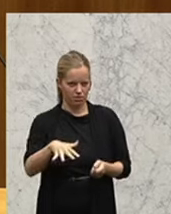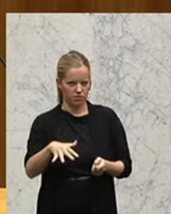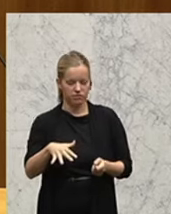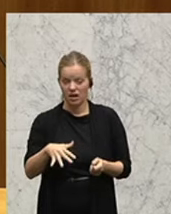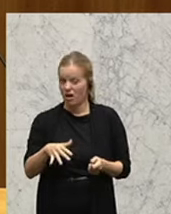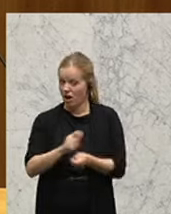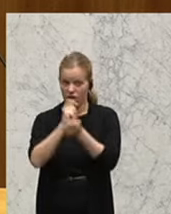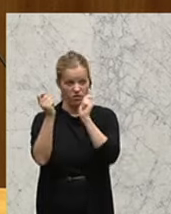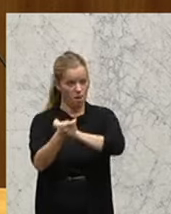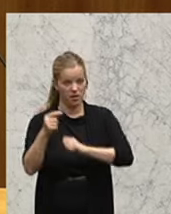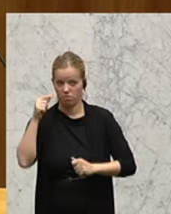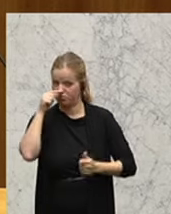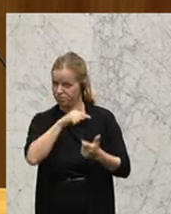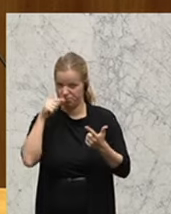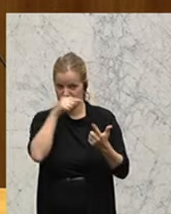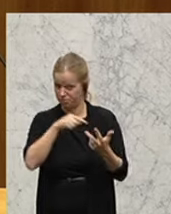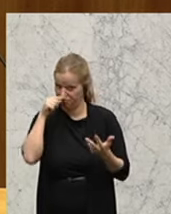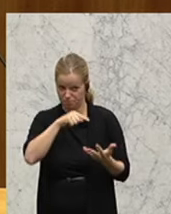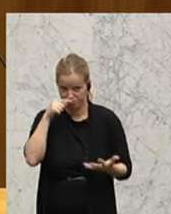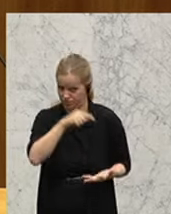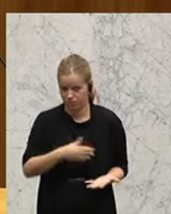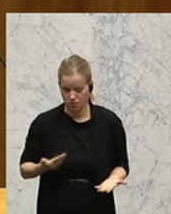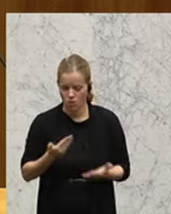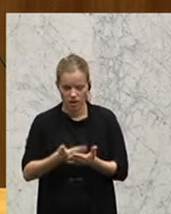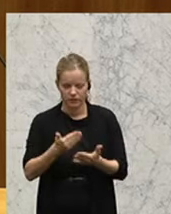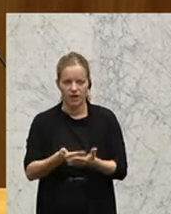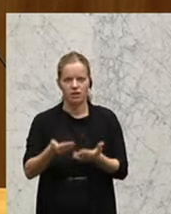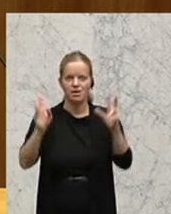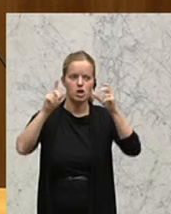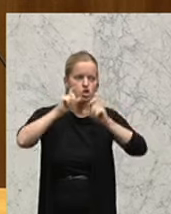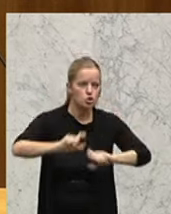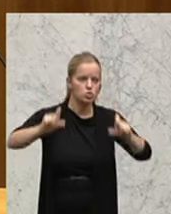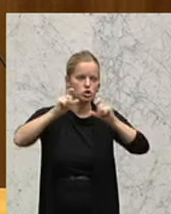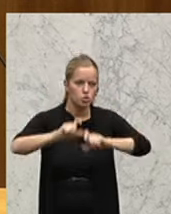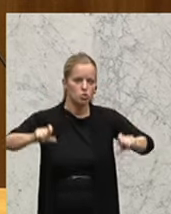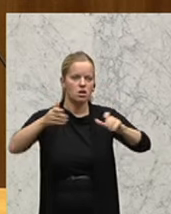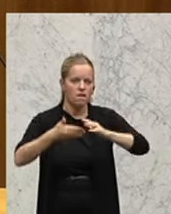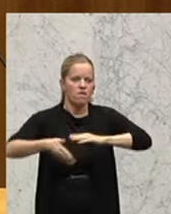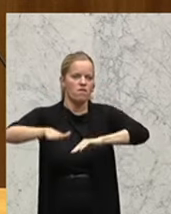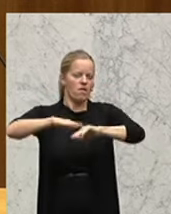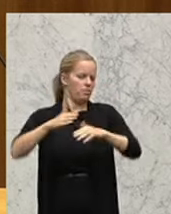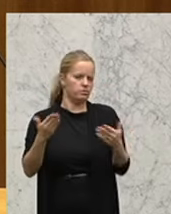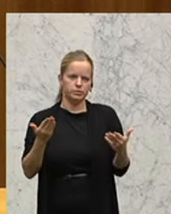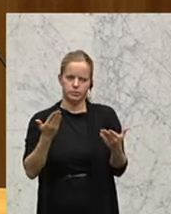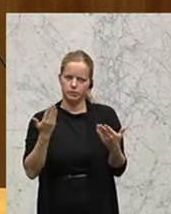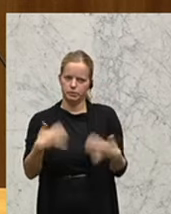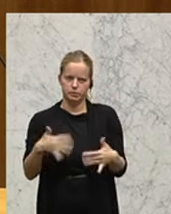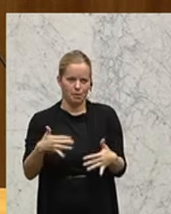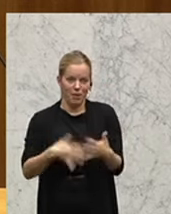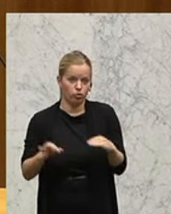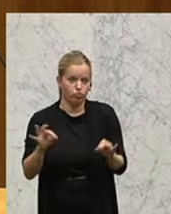und verschärfen die Verschuldungsthematik und verschärfen das Geldproblem, das in erster Ebene